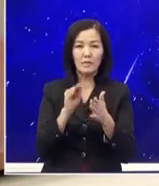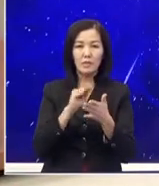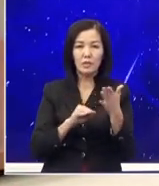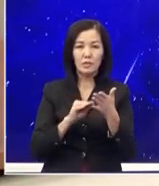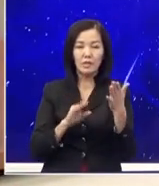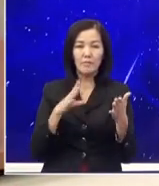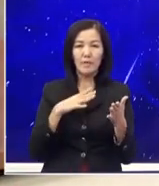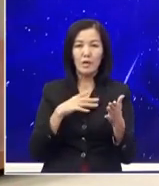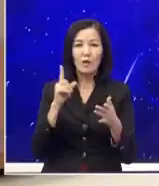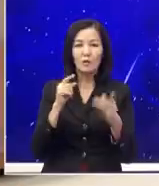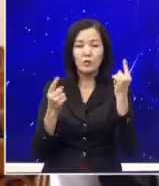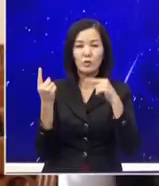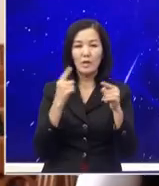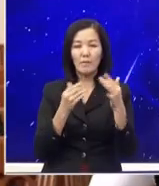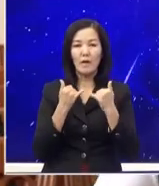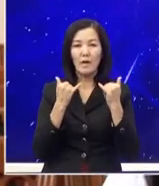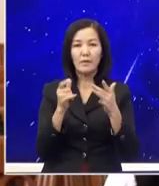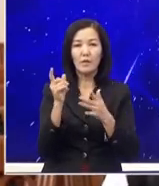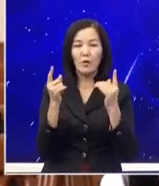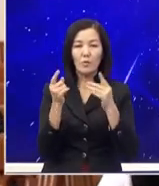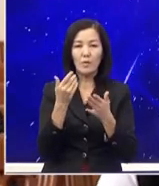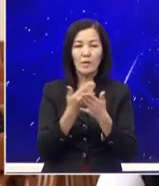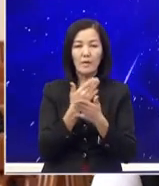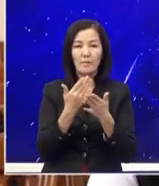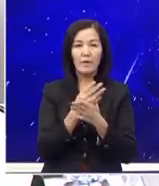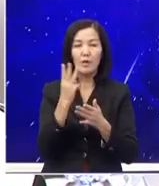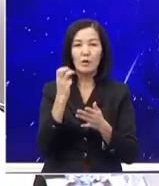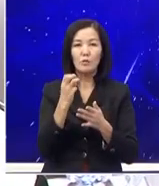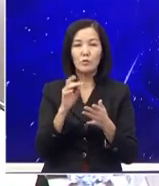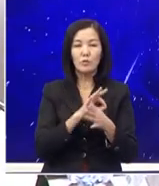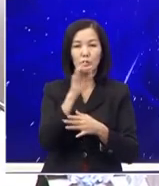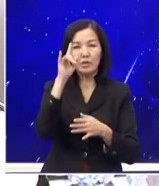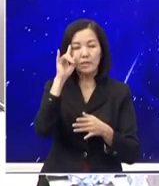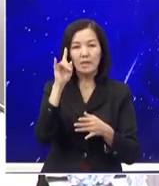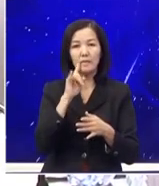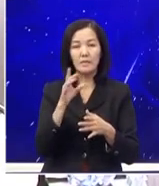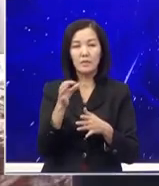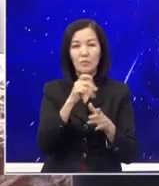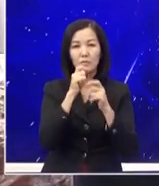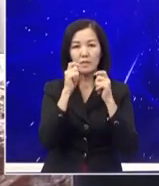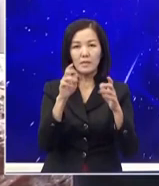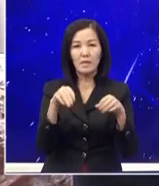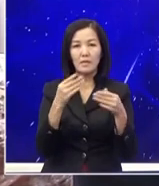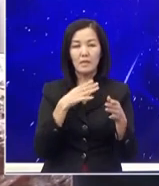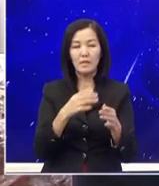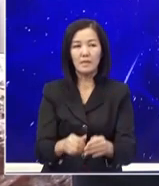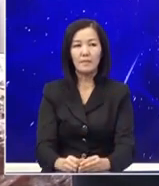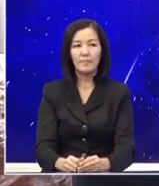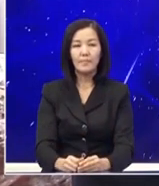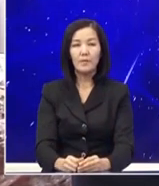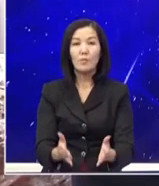шырайлы шығарма мен арнаулар енген. Мың таралыммен шыққан жинақтың 300-і Шығыс Қазақстан облысына сыйға тартылды. Бұл үлкен бір